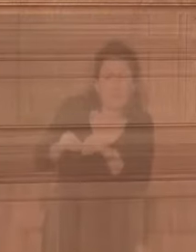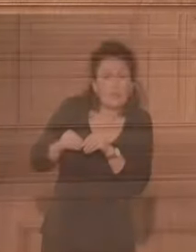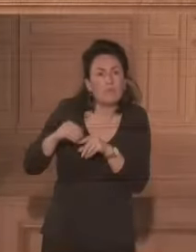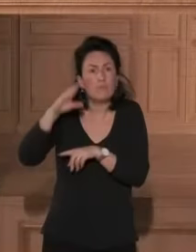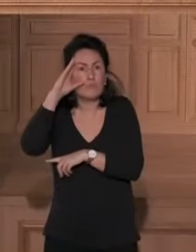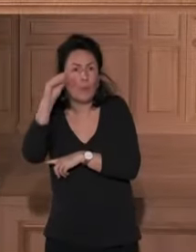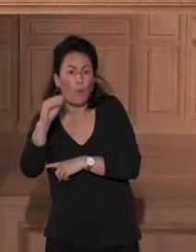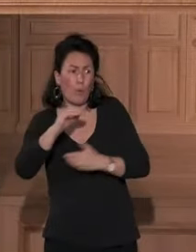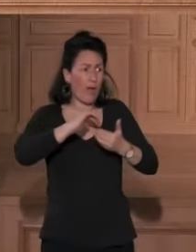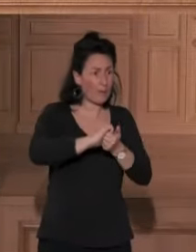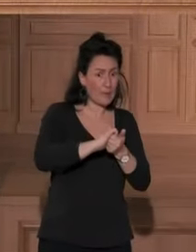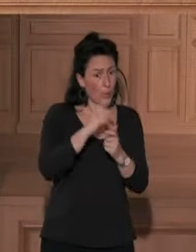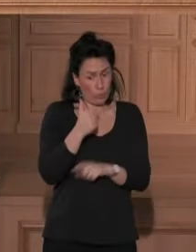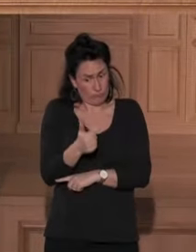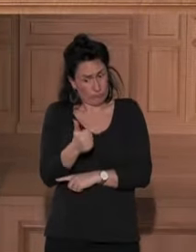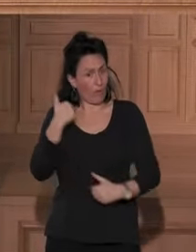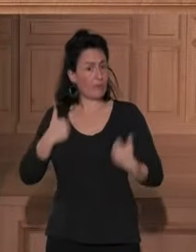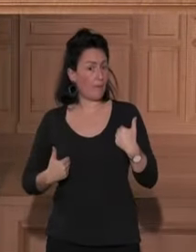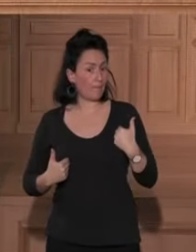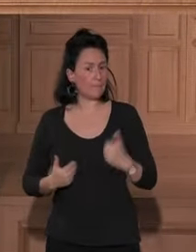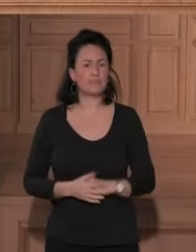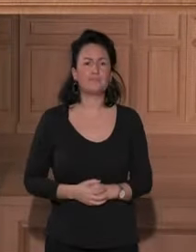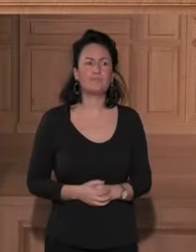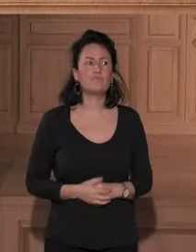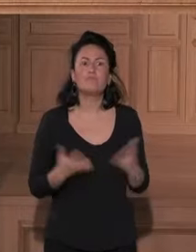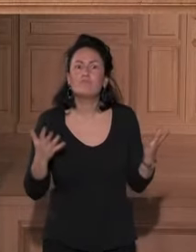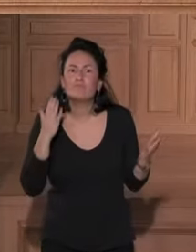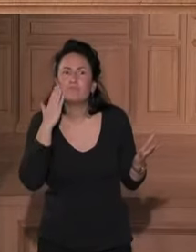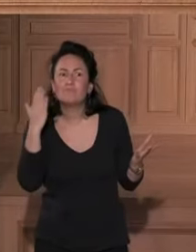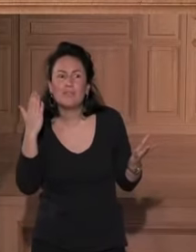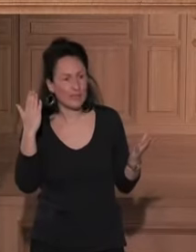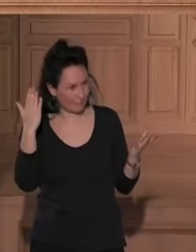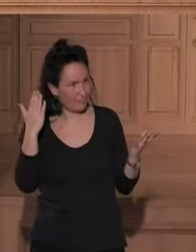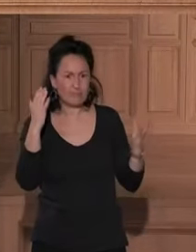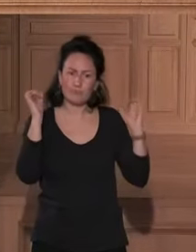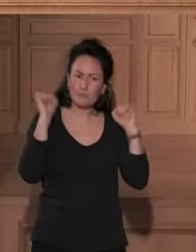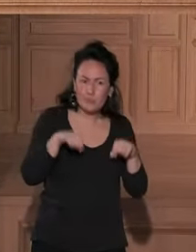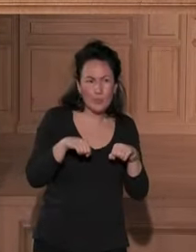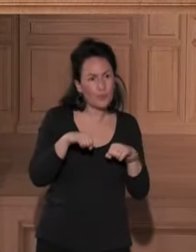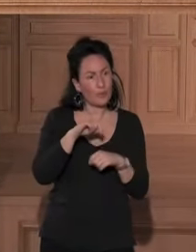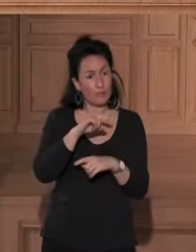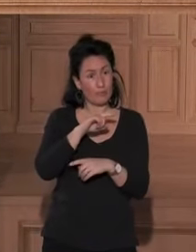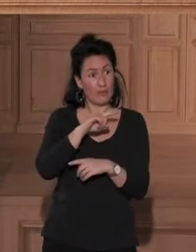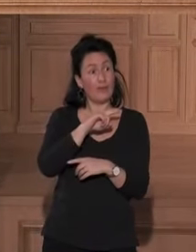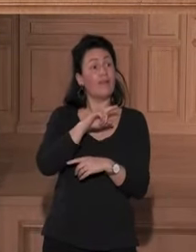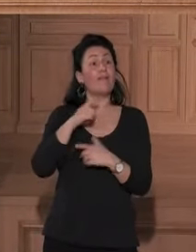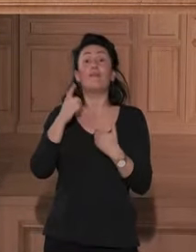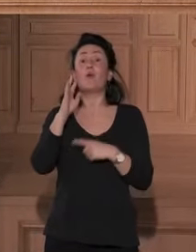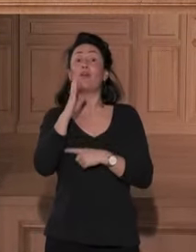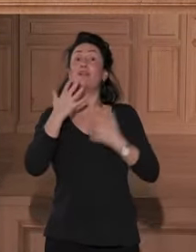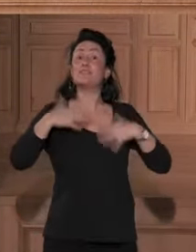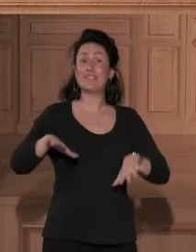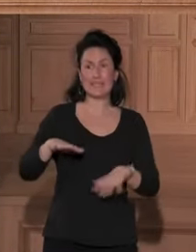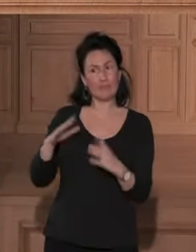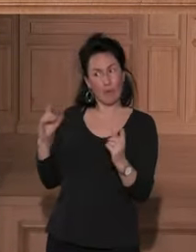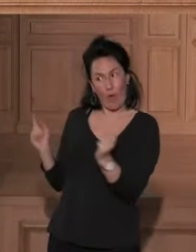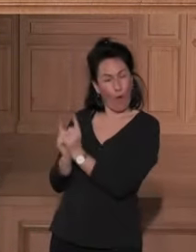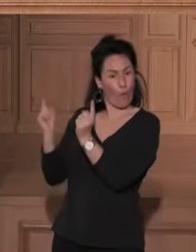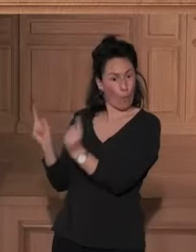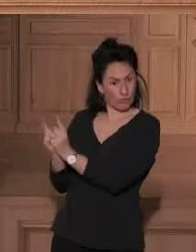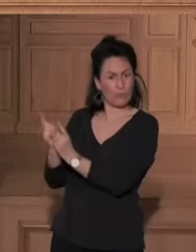amis, personnes handicapées elles-mêmes. Alors n'hésitez pas à venir de rencontrer deux d'entre elles ce soir après la conférence, ou bien les